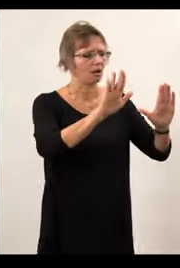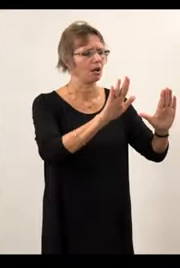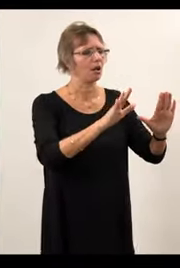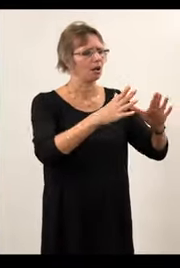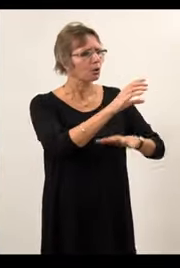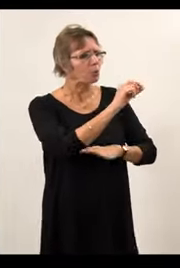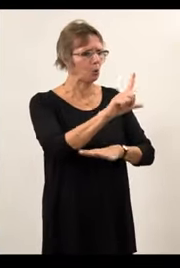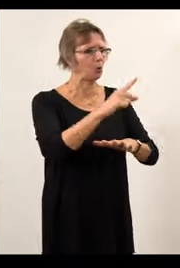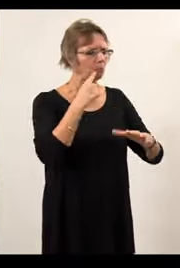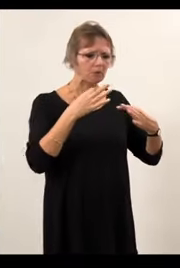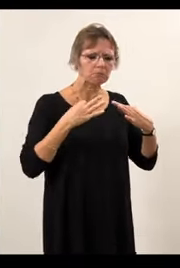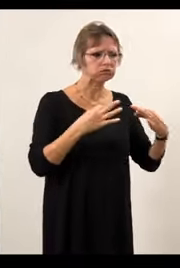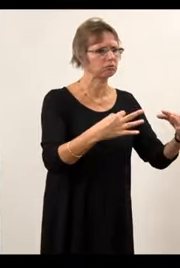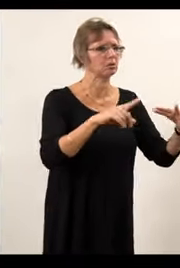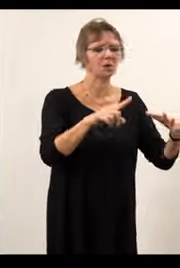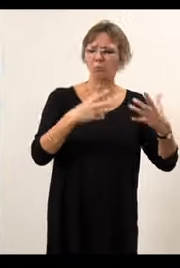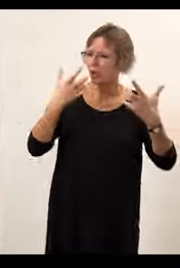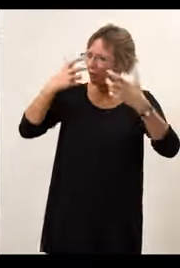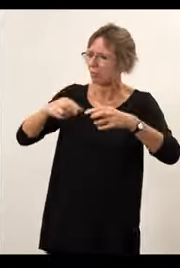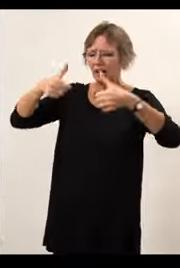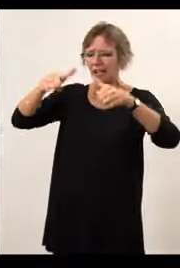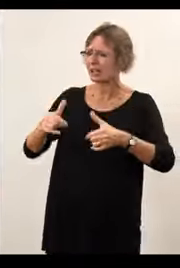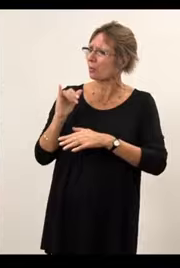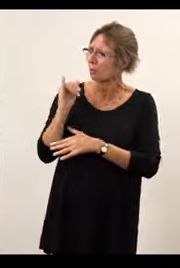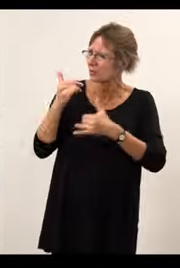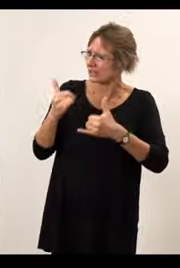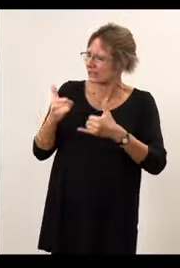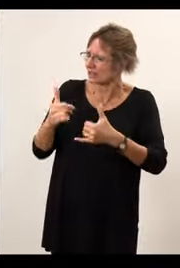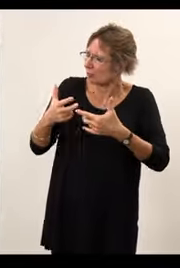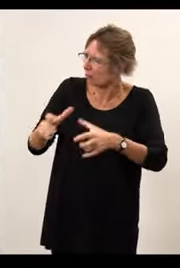se détend. Ouais, mais j'ai pas envie de m'éterniser ici, moi.